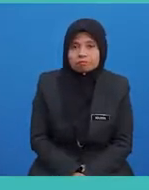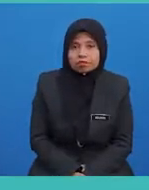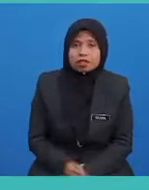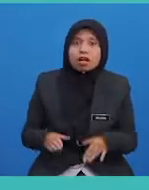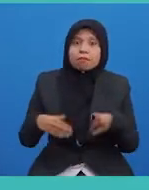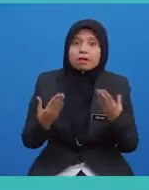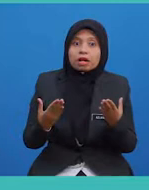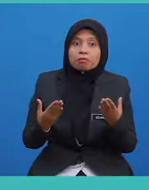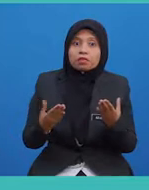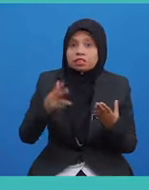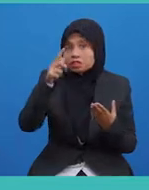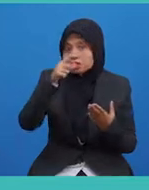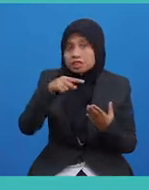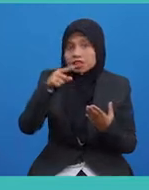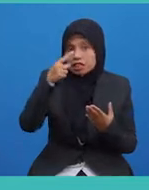Bagaimana dengan Thailand?